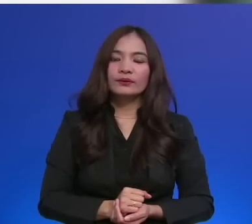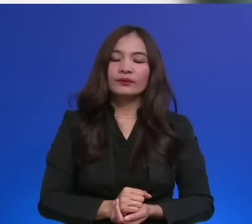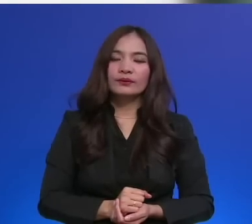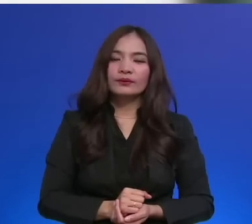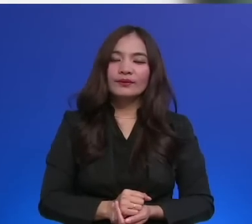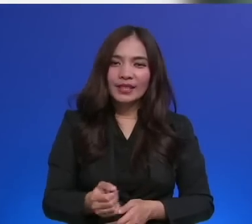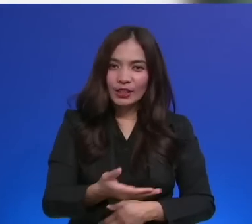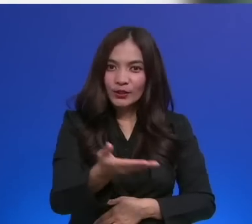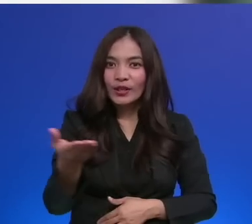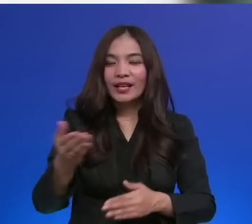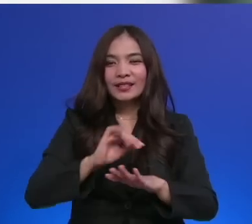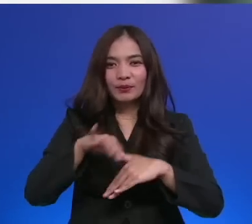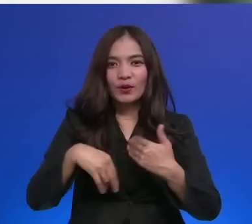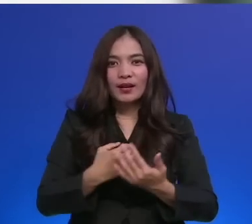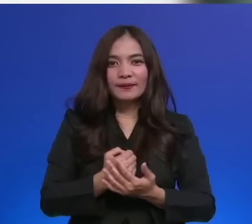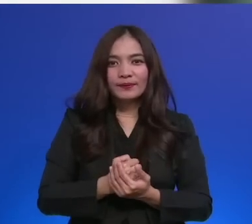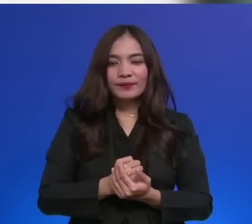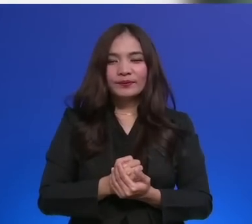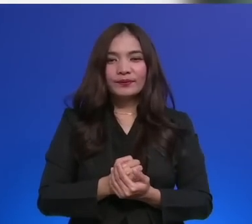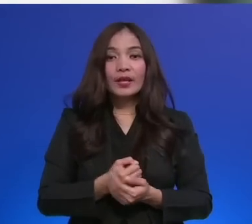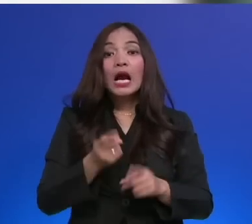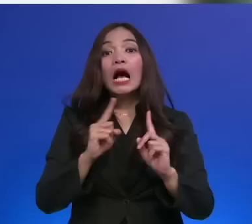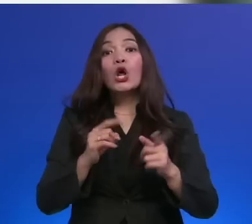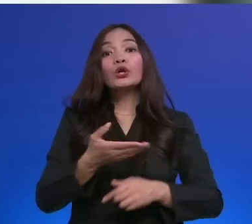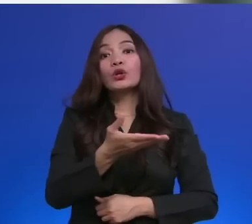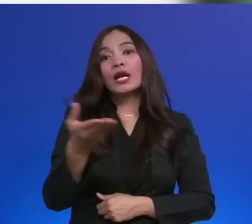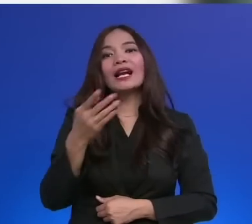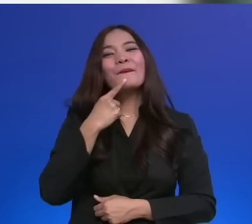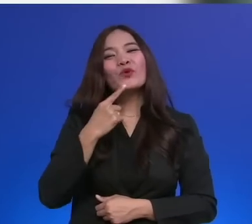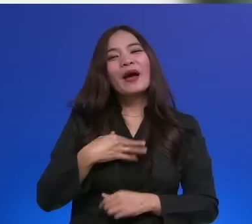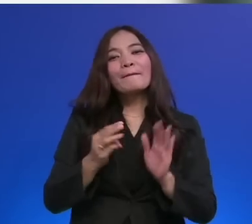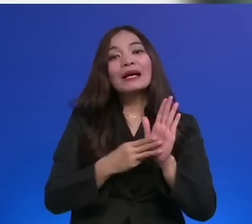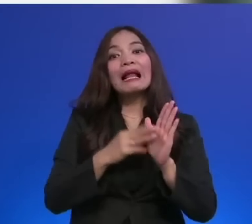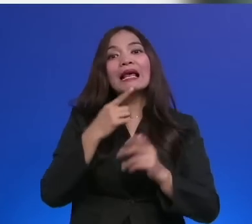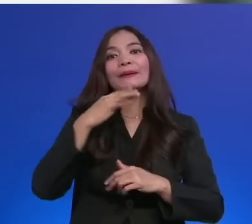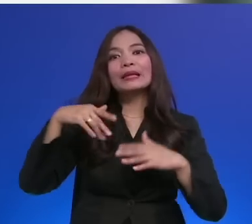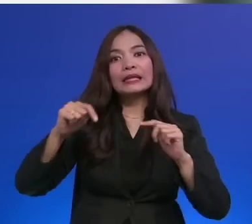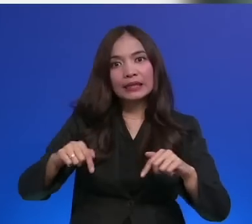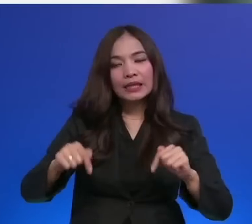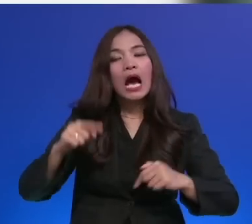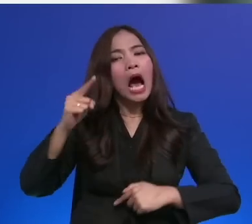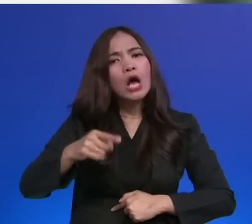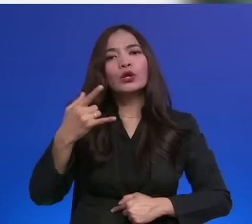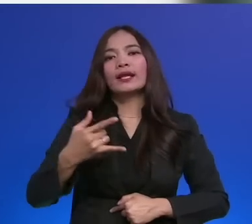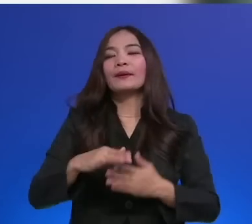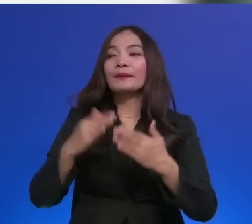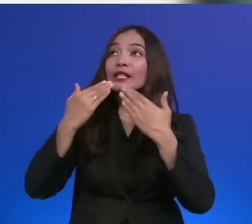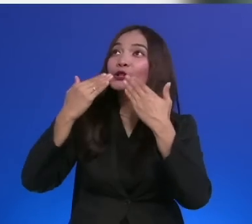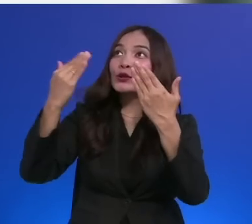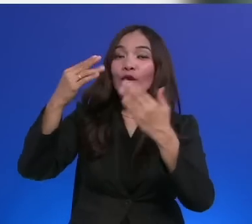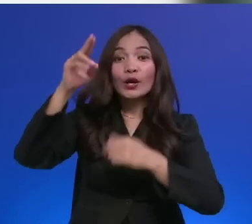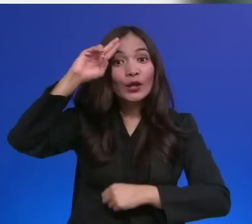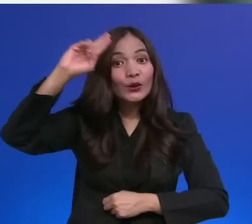Saudaraku sekalian, kalau saudara mengalami keadaan seperti ini, saudara bersyukur karena saudara dipandang